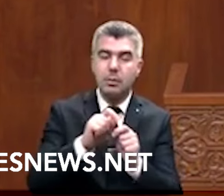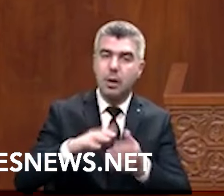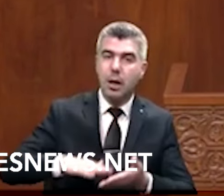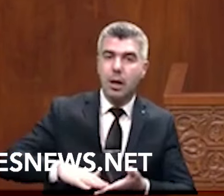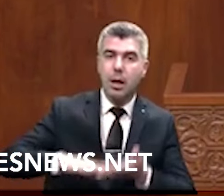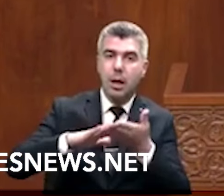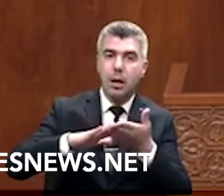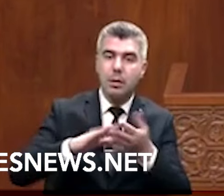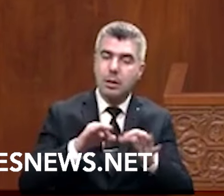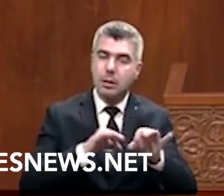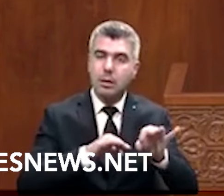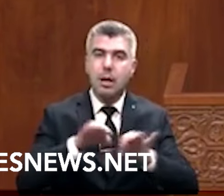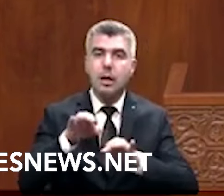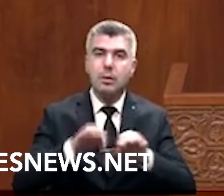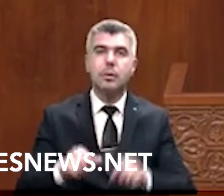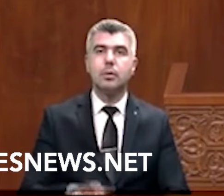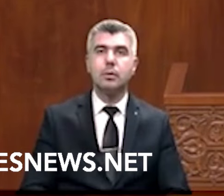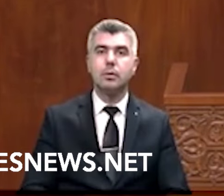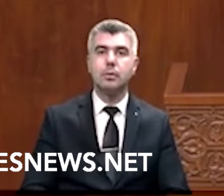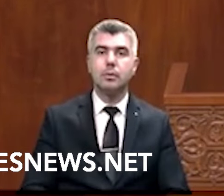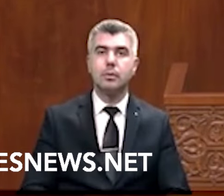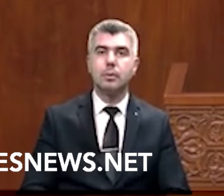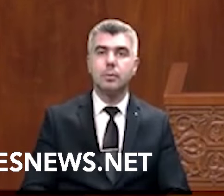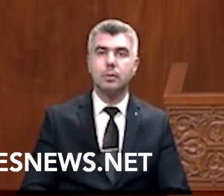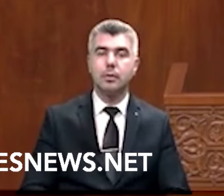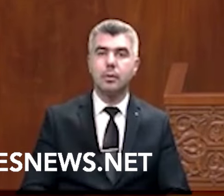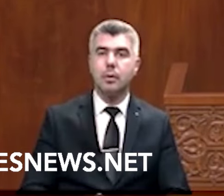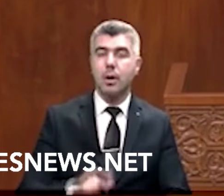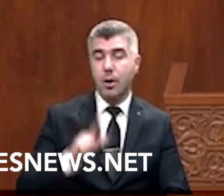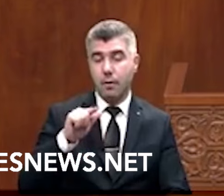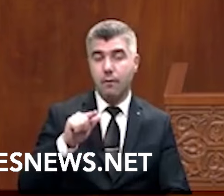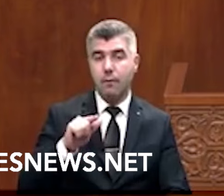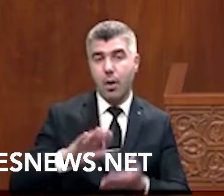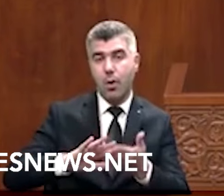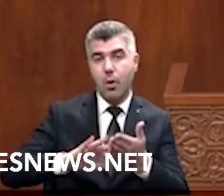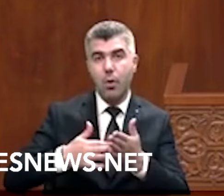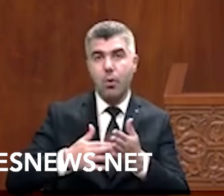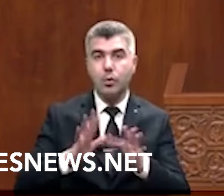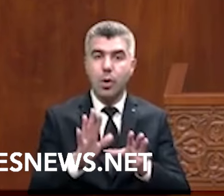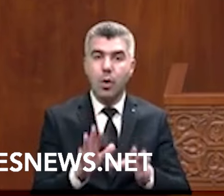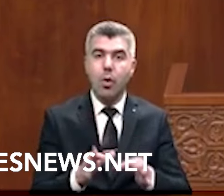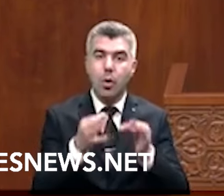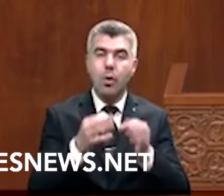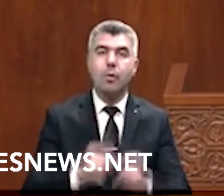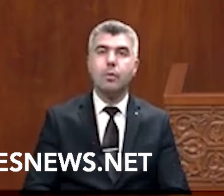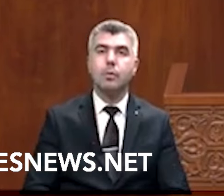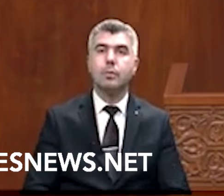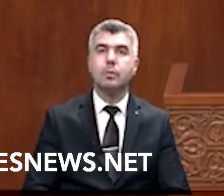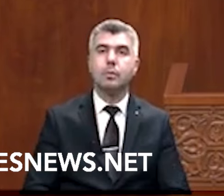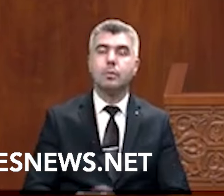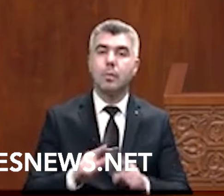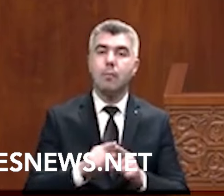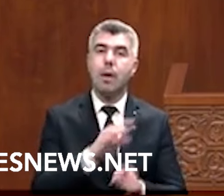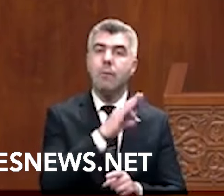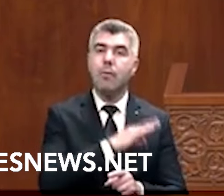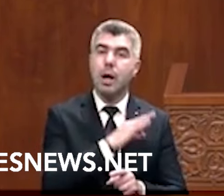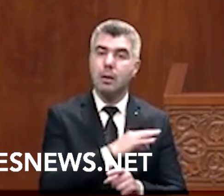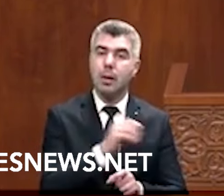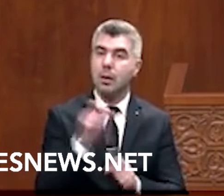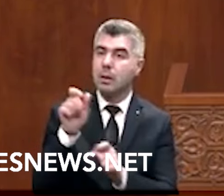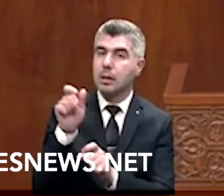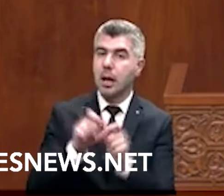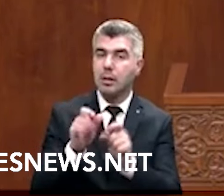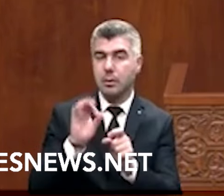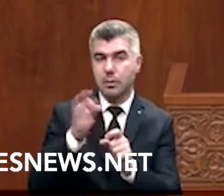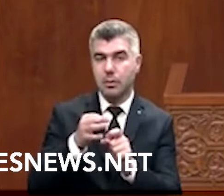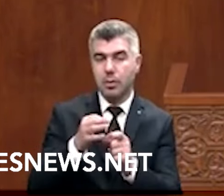الاستراتيجي والحيوي بهدف تجويد مختلف الخدمات الصحيه لفائده المواطنين والمواطنات